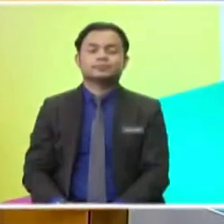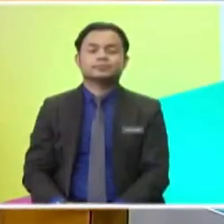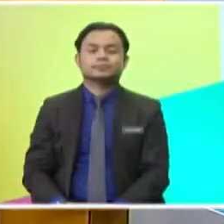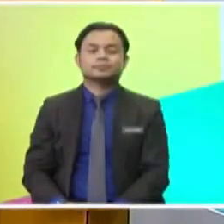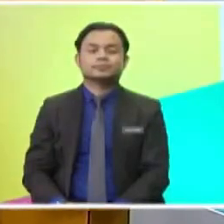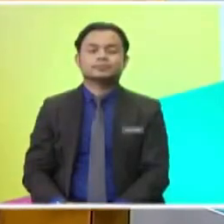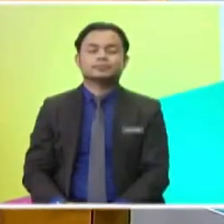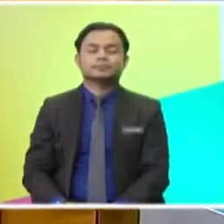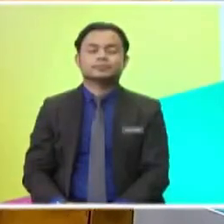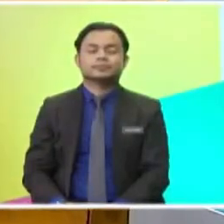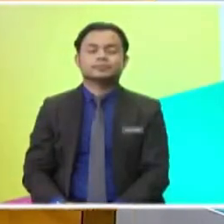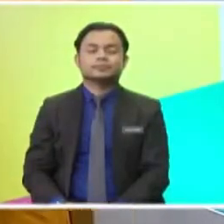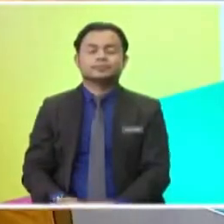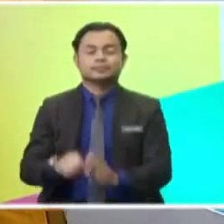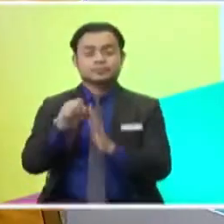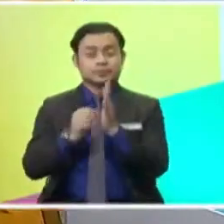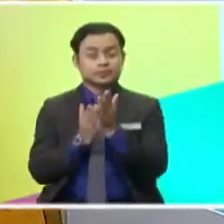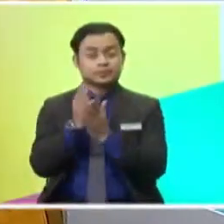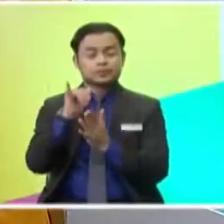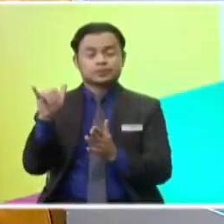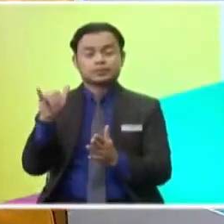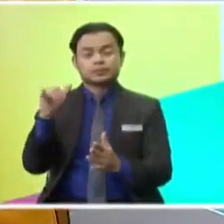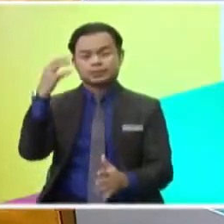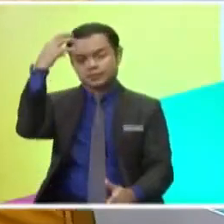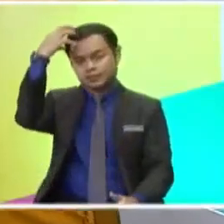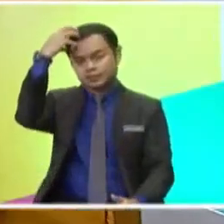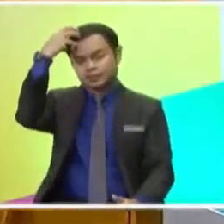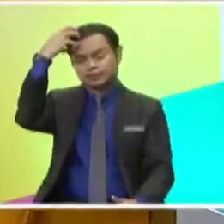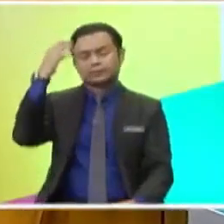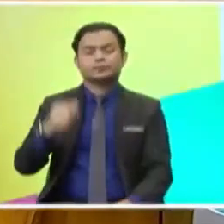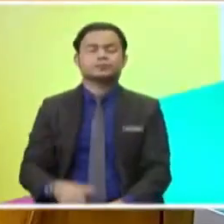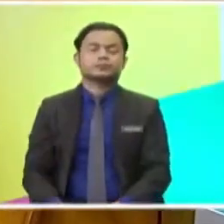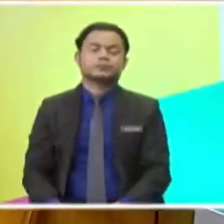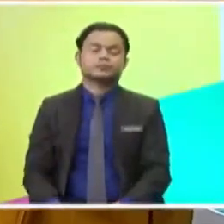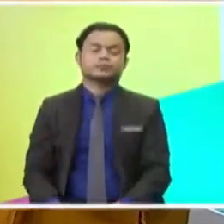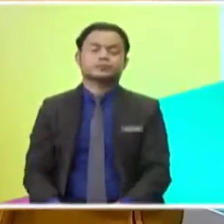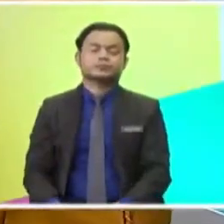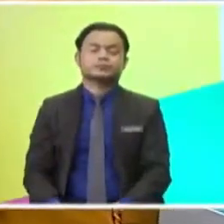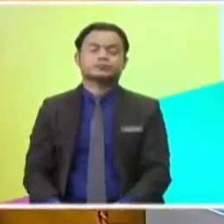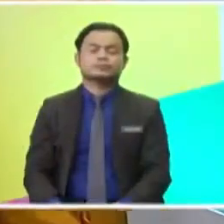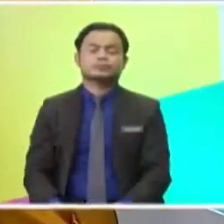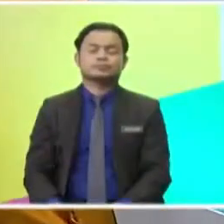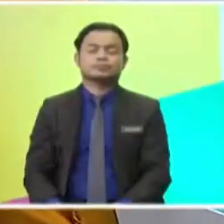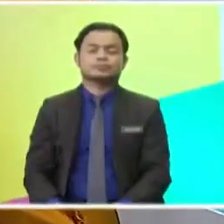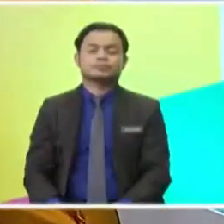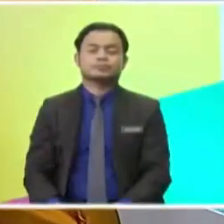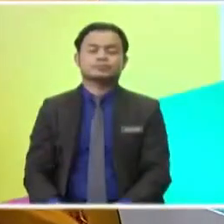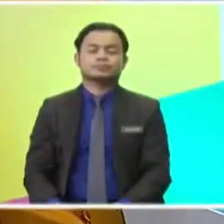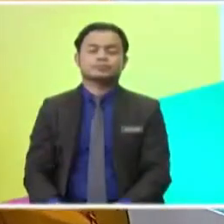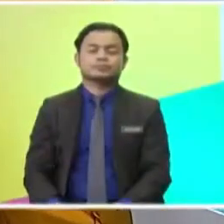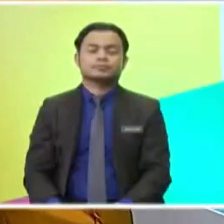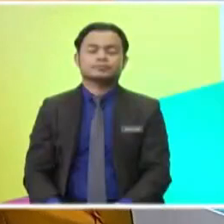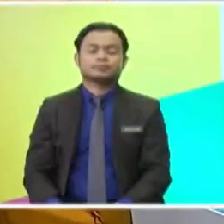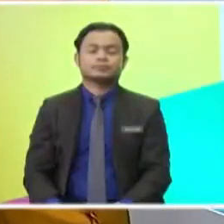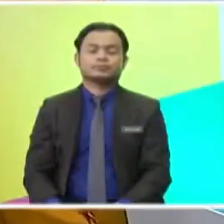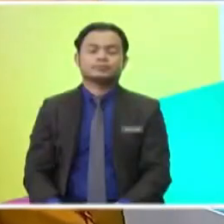Alright. Okey, seterusnya cikgu, negeri Selangor. Okey, mana Kak Yu, warna apa Selangor? Ini tempat duduk saya, cikgu. Okay, cikgu Liana, silakan. Warna mana Kak Yu rasa?